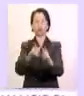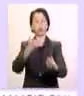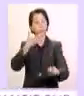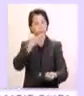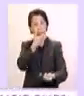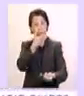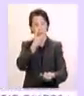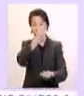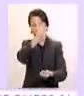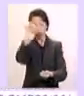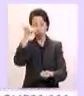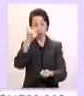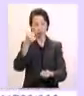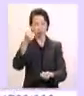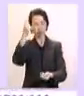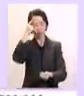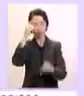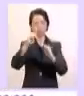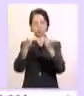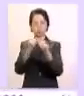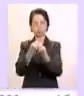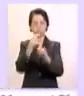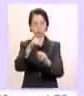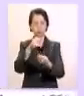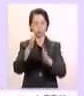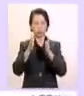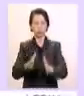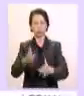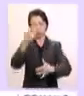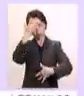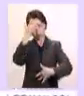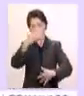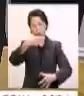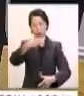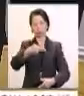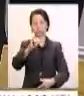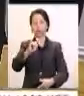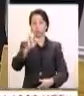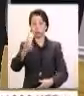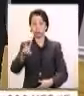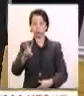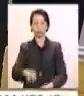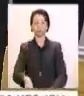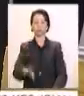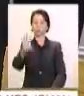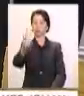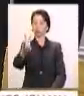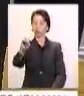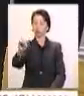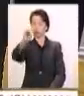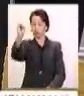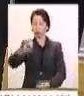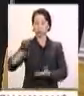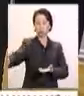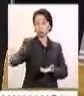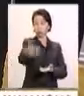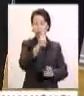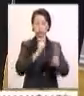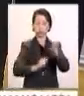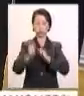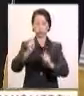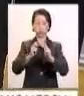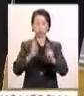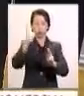muda berikutan stigma masyarakat terhadap pengidap HIV. Yang menariknya, 70% hasil kutipan teater amal